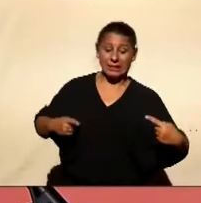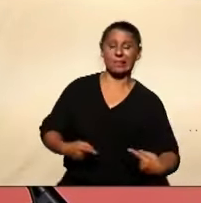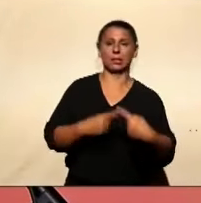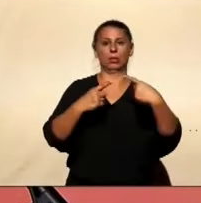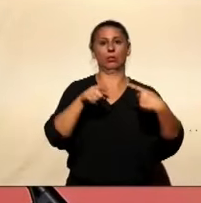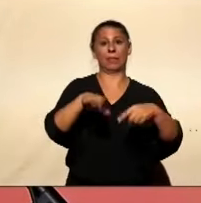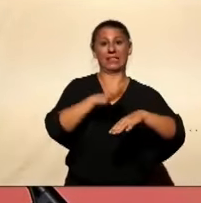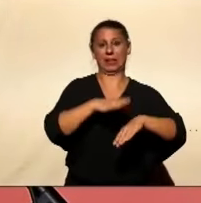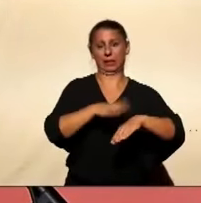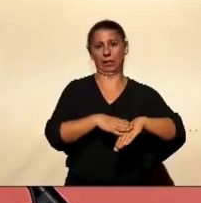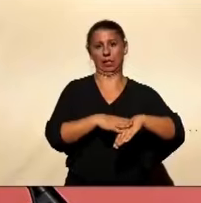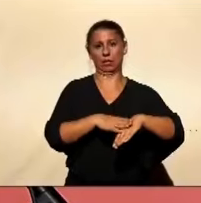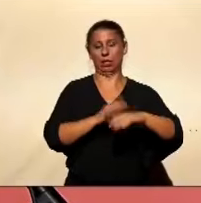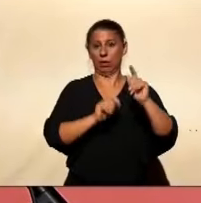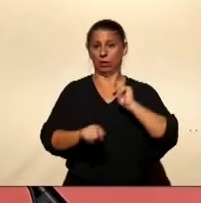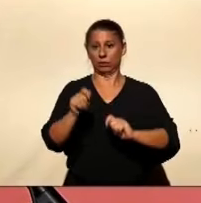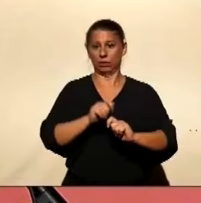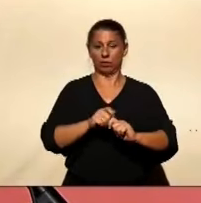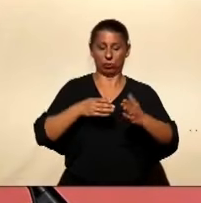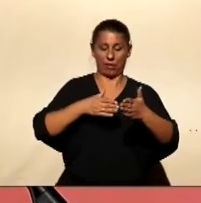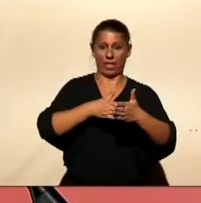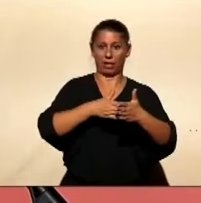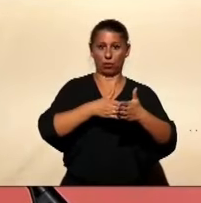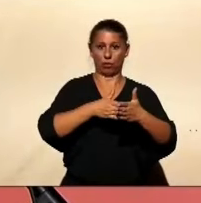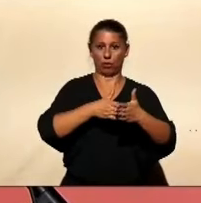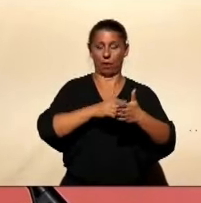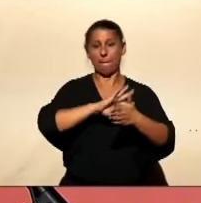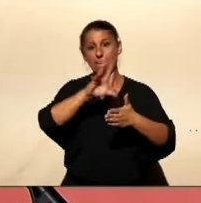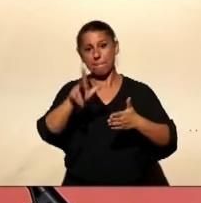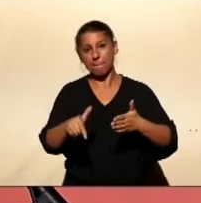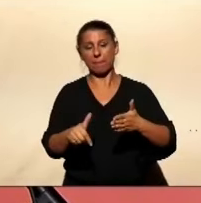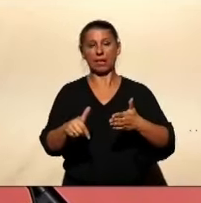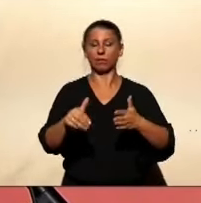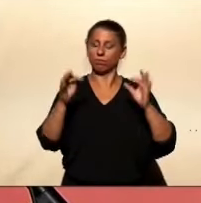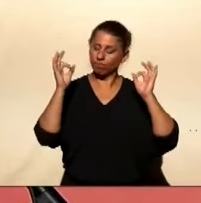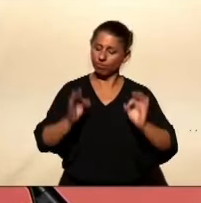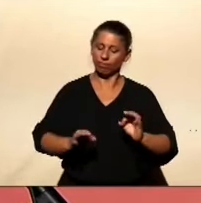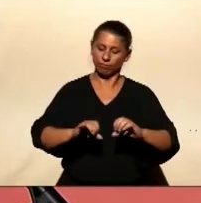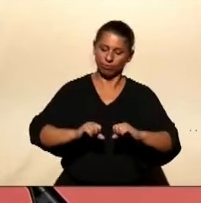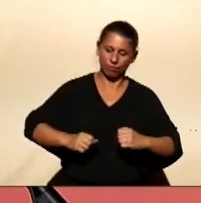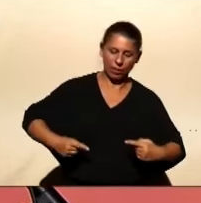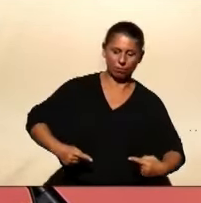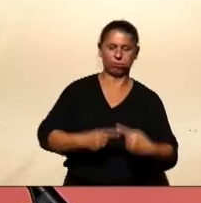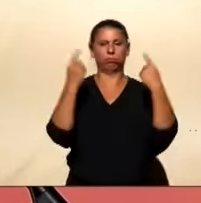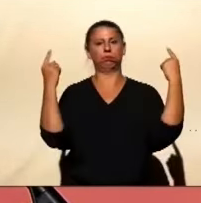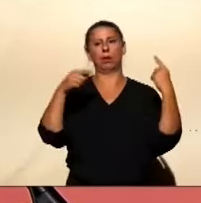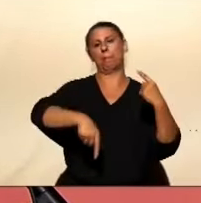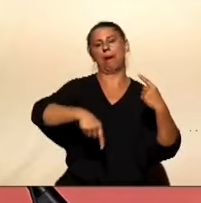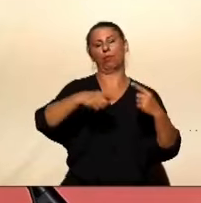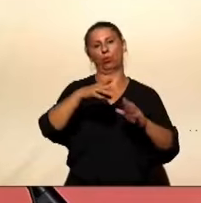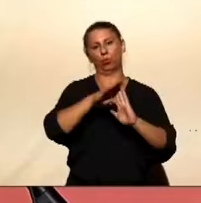τις αιτίες που δημιουργούν τα αδιέξοδα μέχρι την οριστική ρήξη με αυτό το